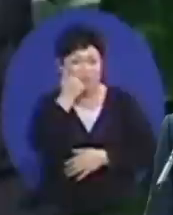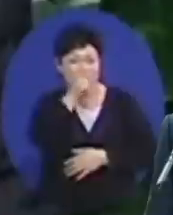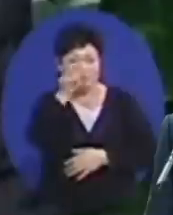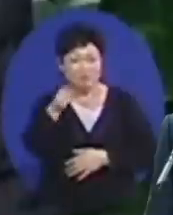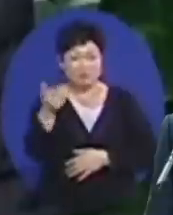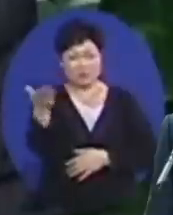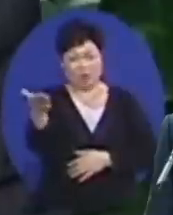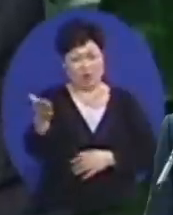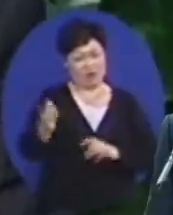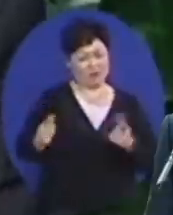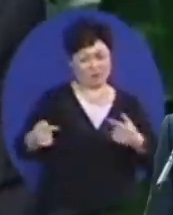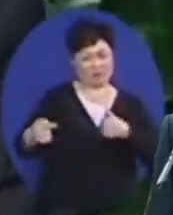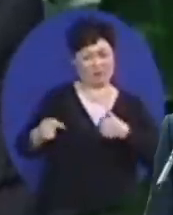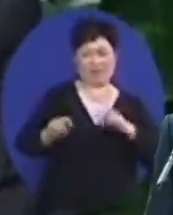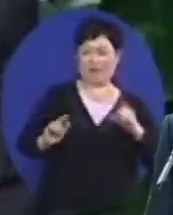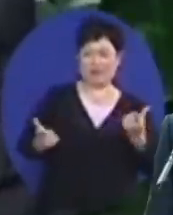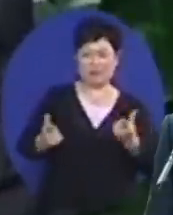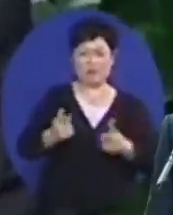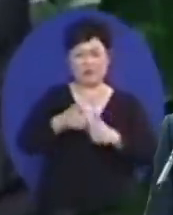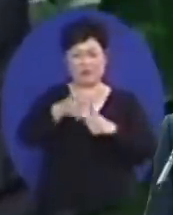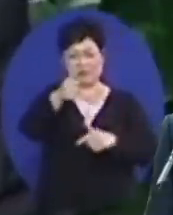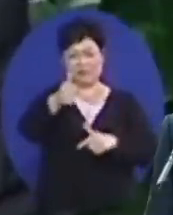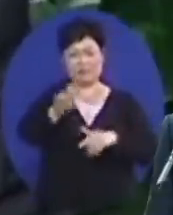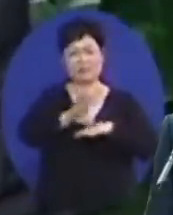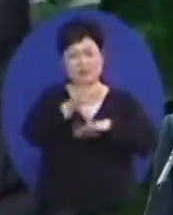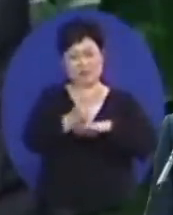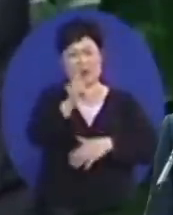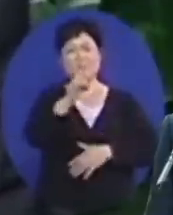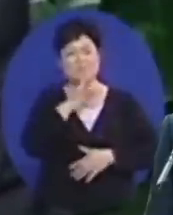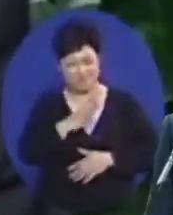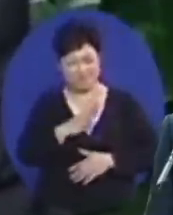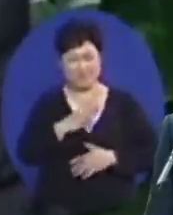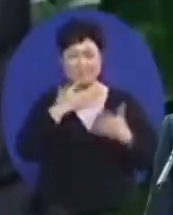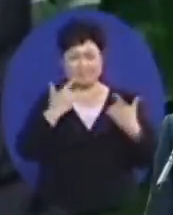너도 아니고 나도 아니고 예수님이십니다.